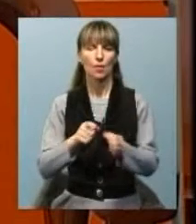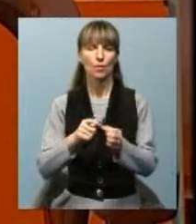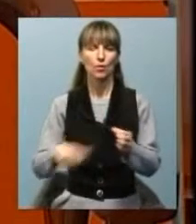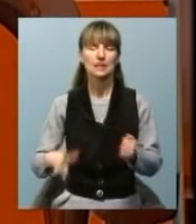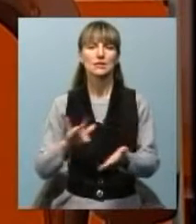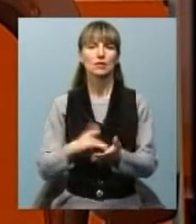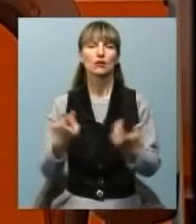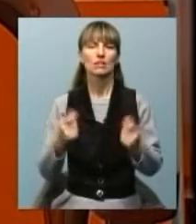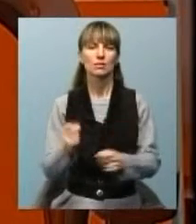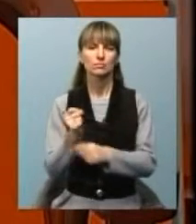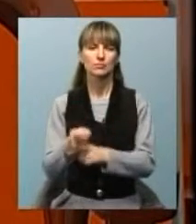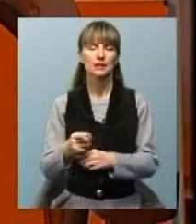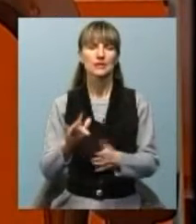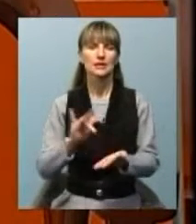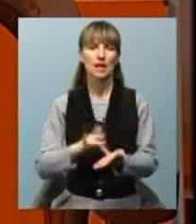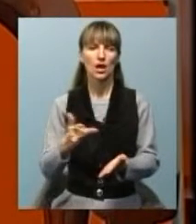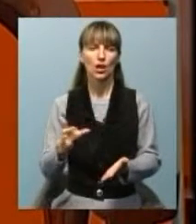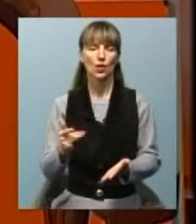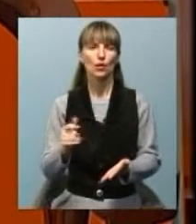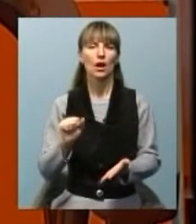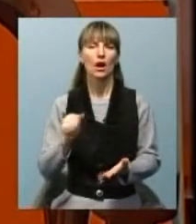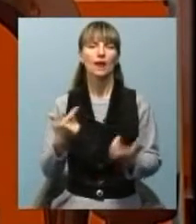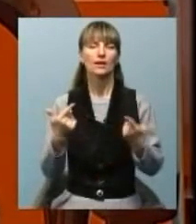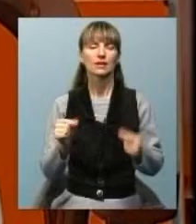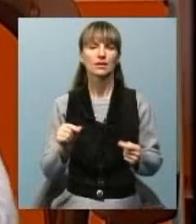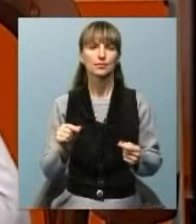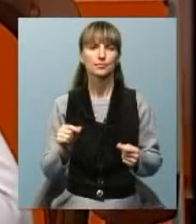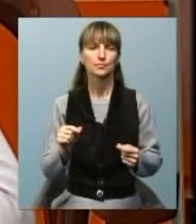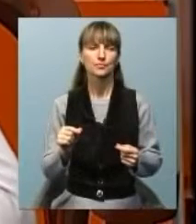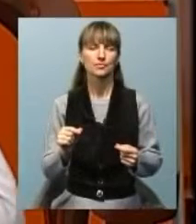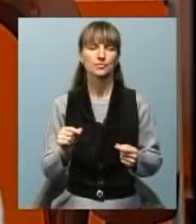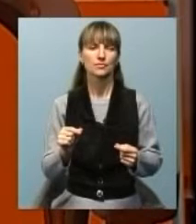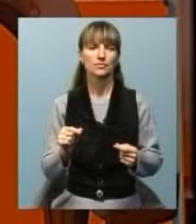Стекло, де викидається стекло. А де...